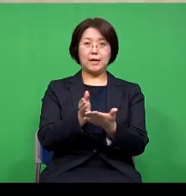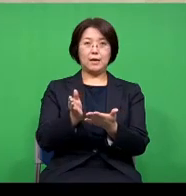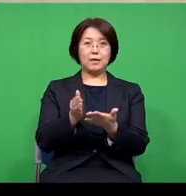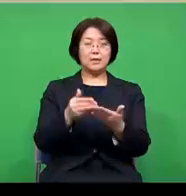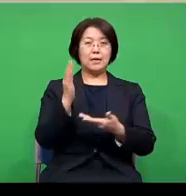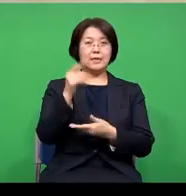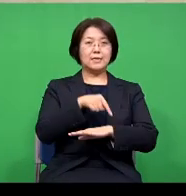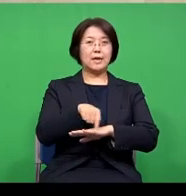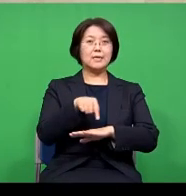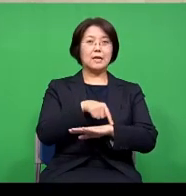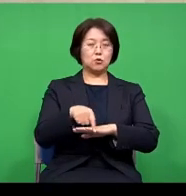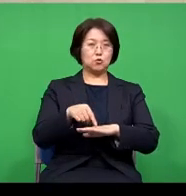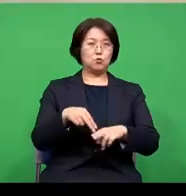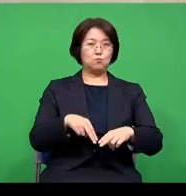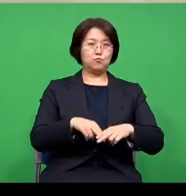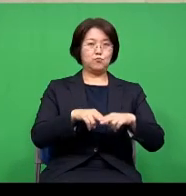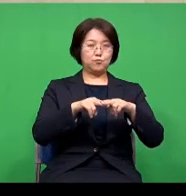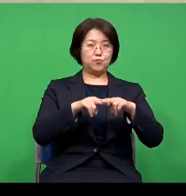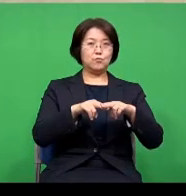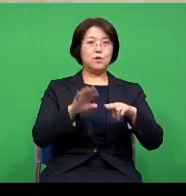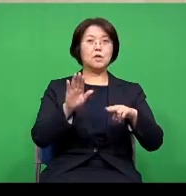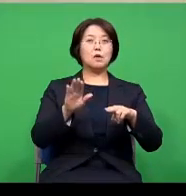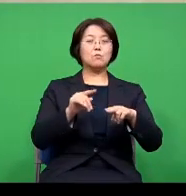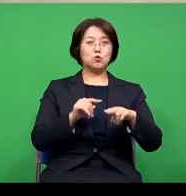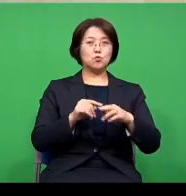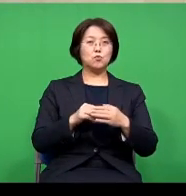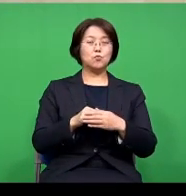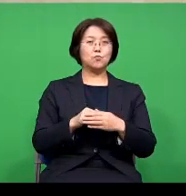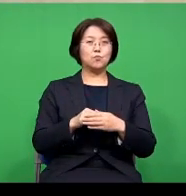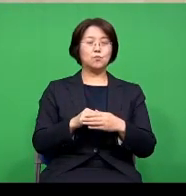を積み上げてきておりますから、まあ、